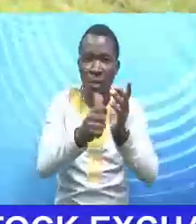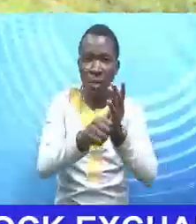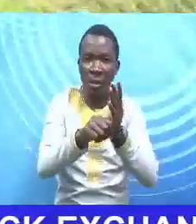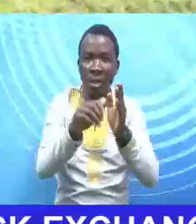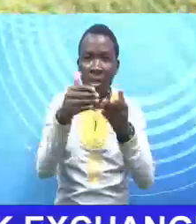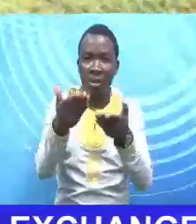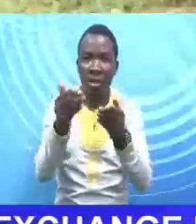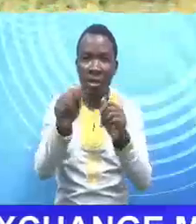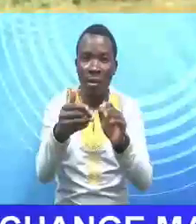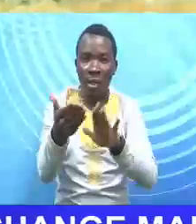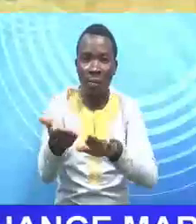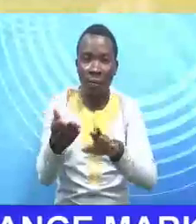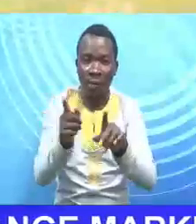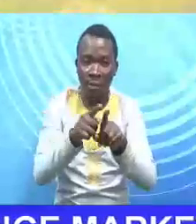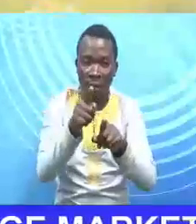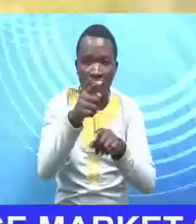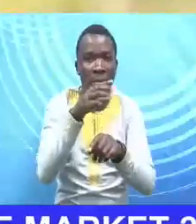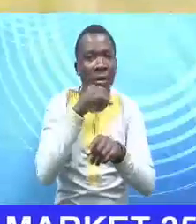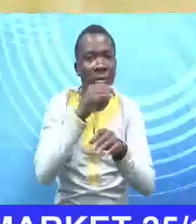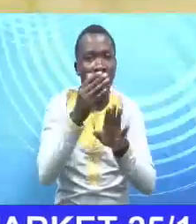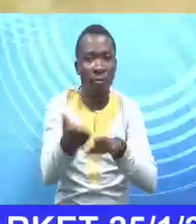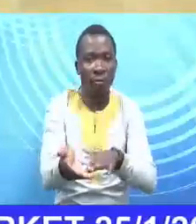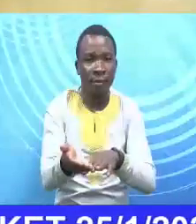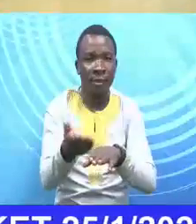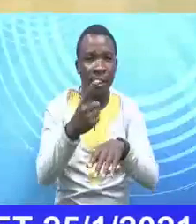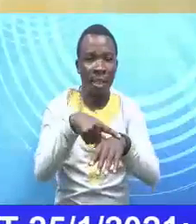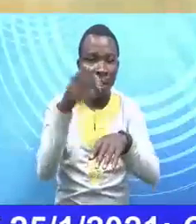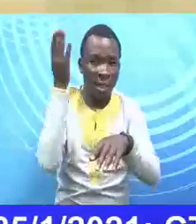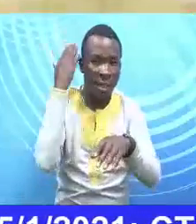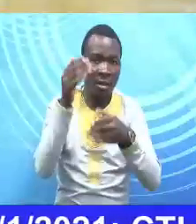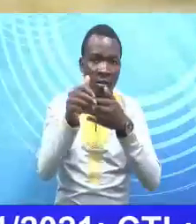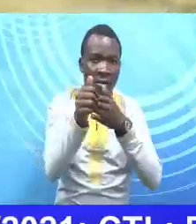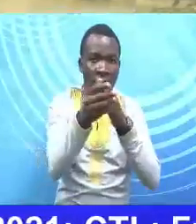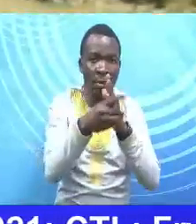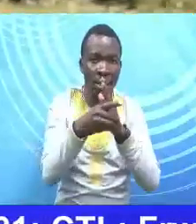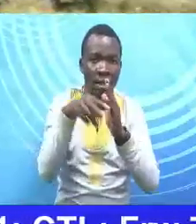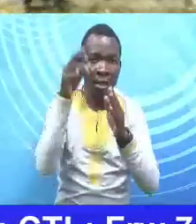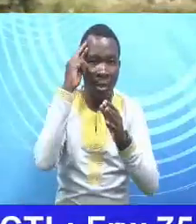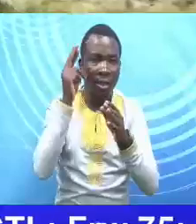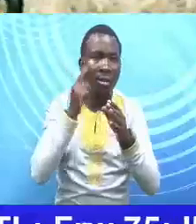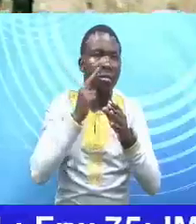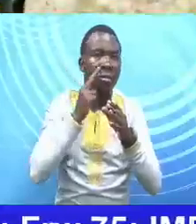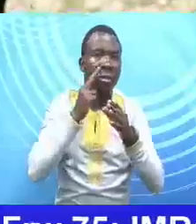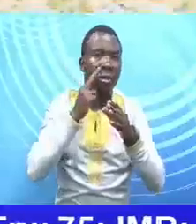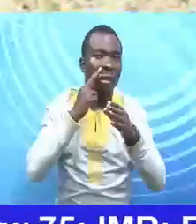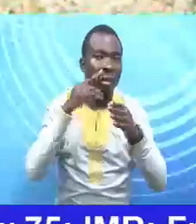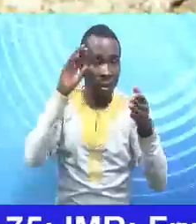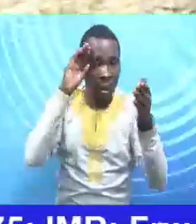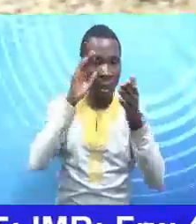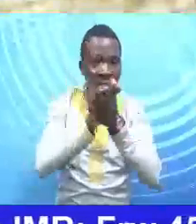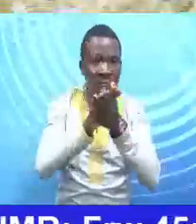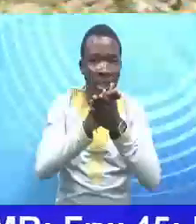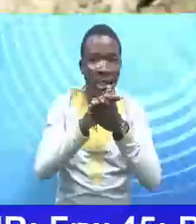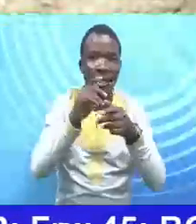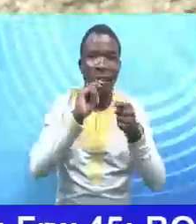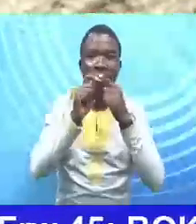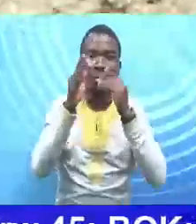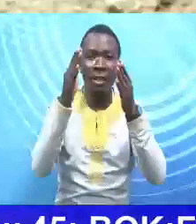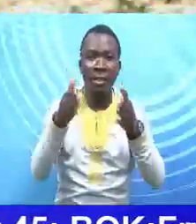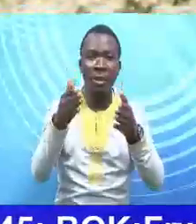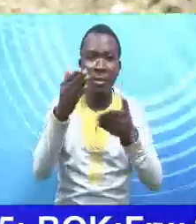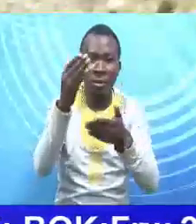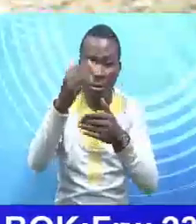akaba yahapfira nk'uko uwo yahapfiriye. Mu bihe byashize ubuyobozi bw'akarere ka Ruhango bwari bwijeje itangazamakuru ko iki kidendezi kigiye gusibwa,